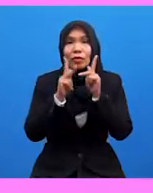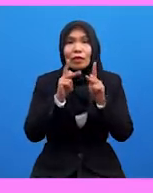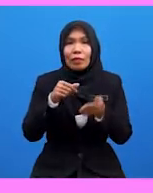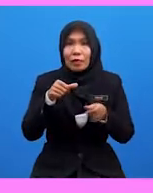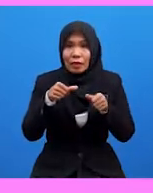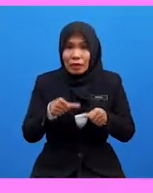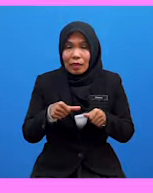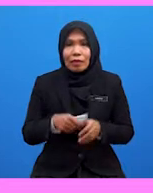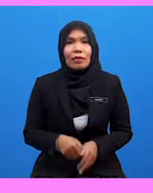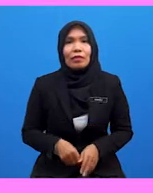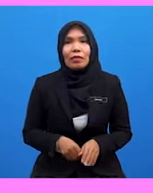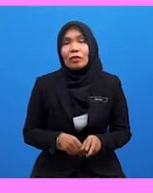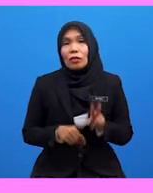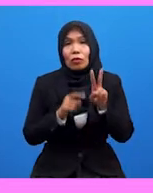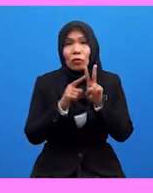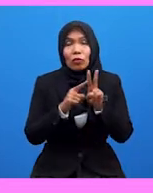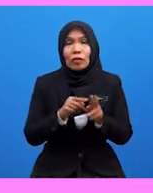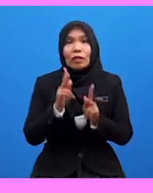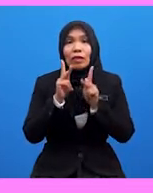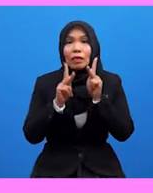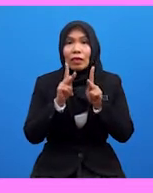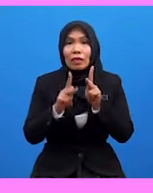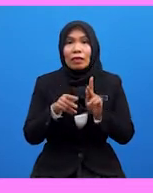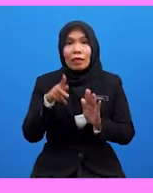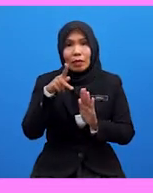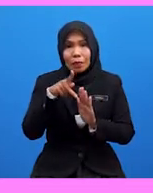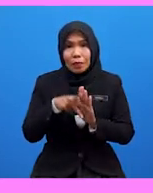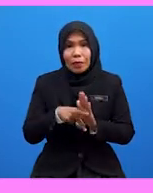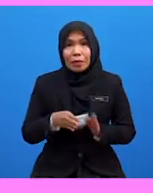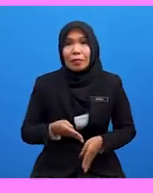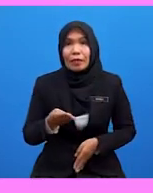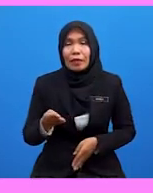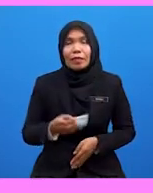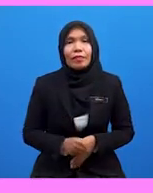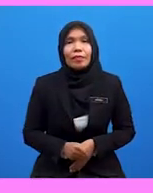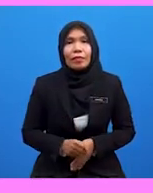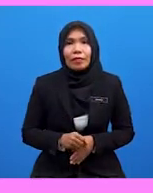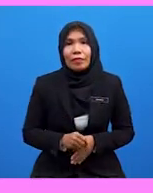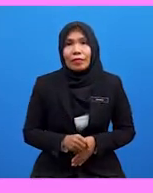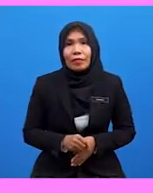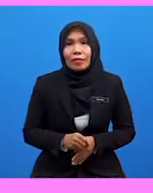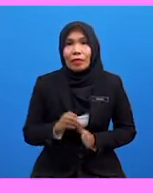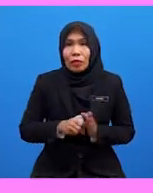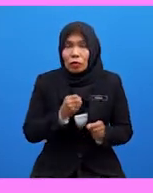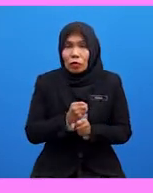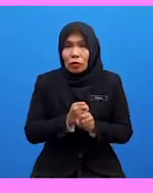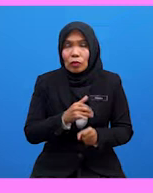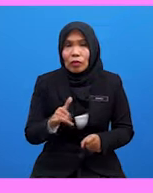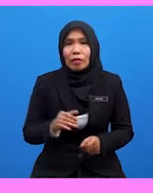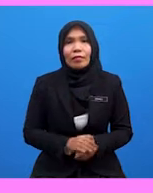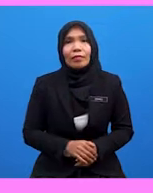kata pembenda. Contoh kata penekan, sepatutnya, sesungguhnya. Contoh